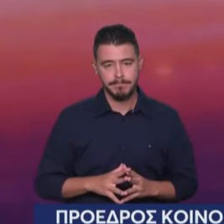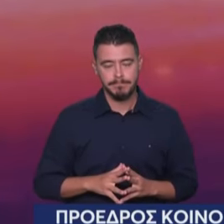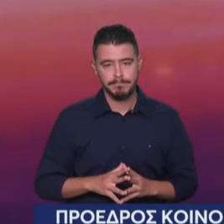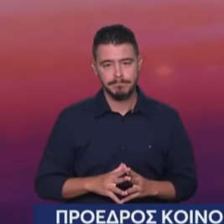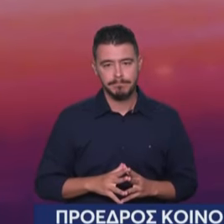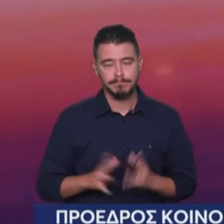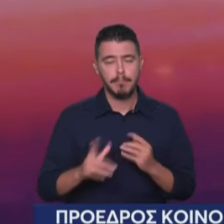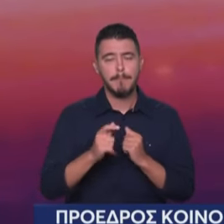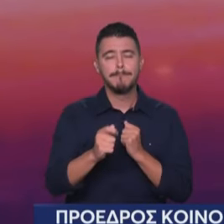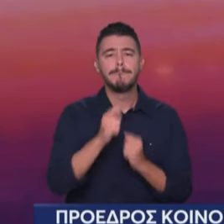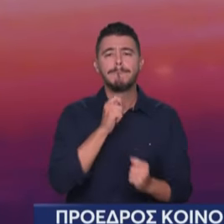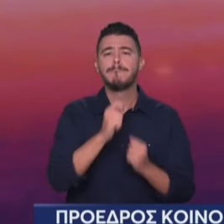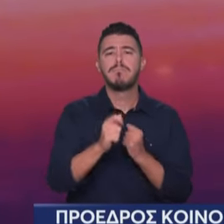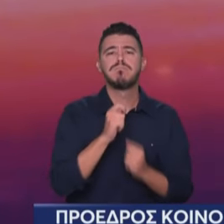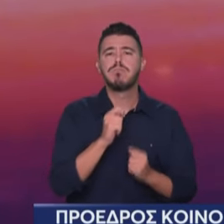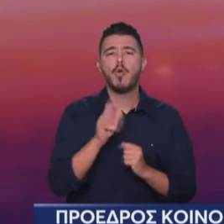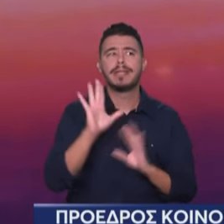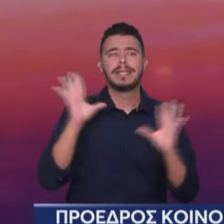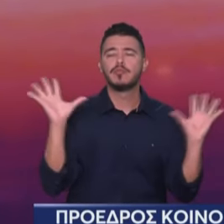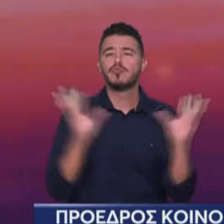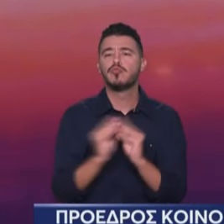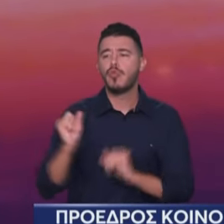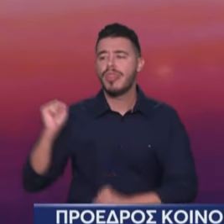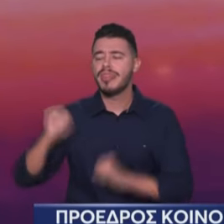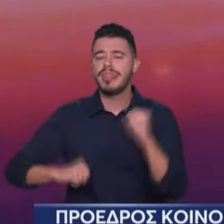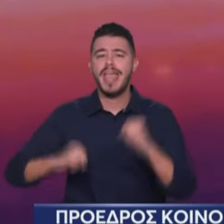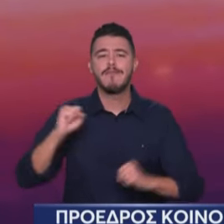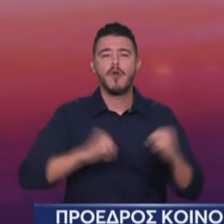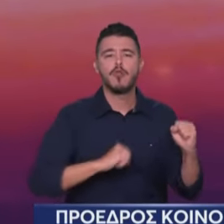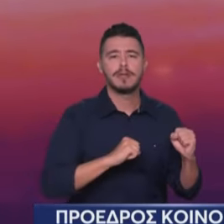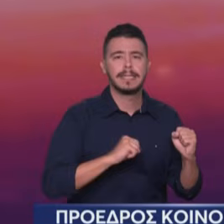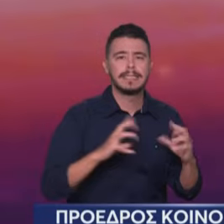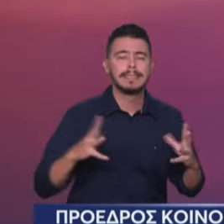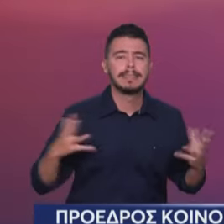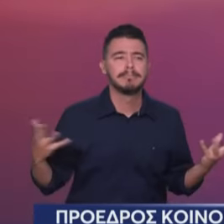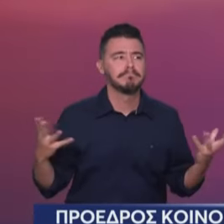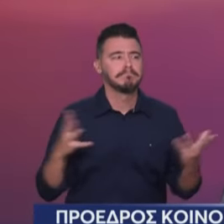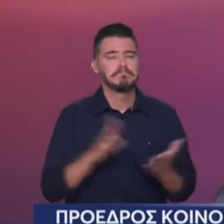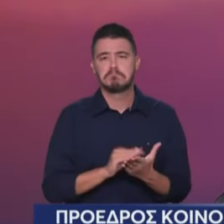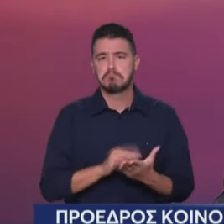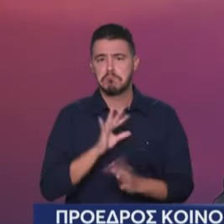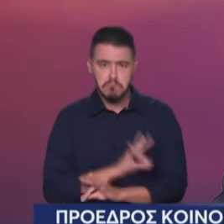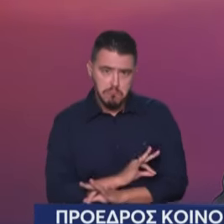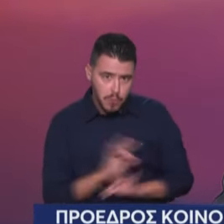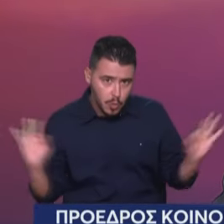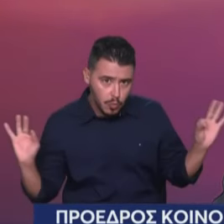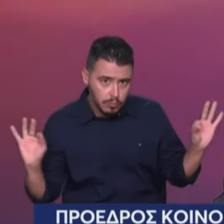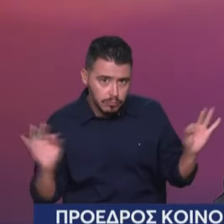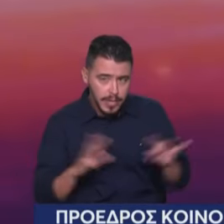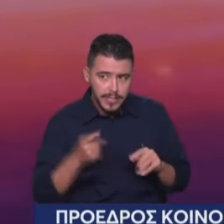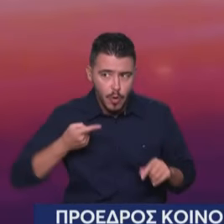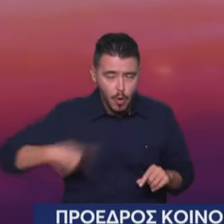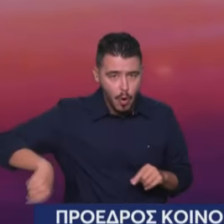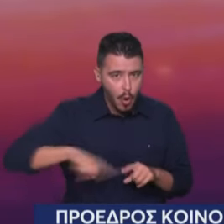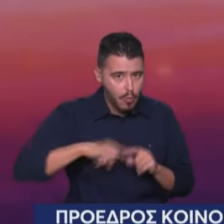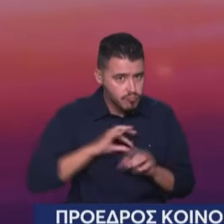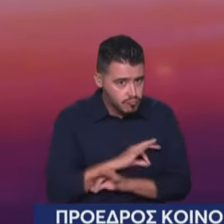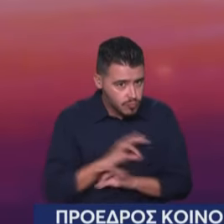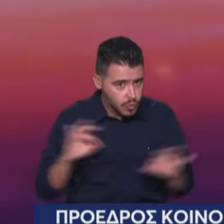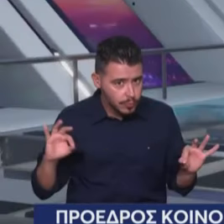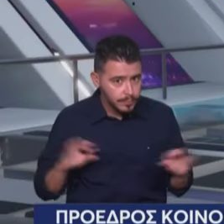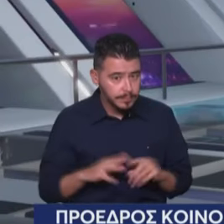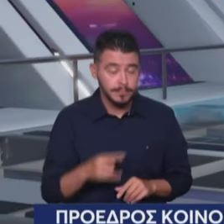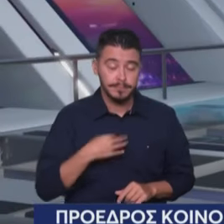Ναι. Πολιτικές διαφορές ως προς την πολιτική γραμμή του κόμματος, μου λέτε ότι δεν υπάρχουν με τον Κασελάκη. Σας λέω ότι και ο